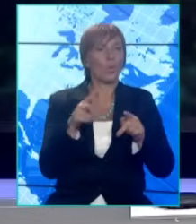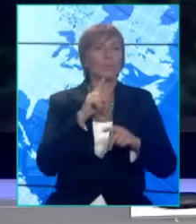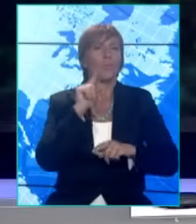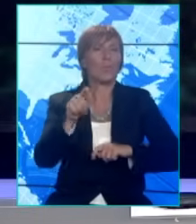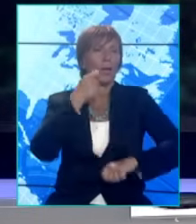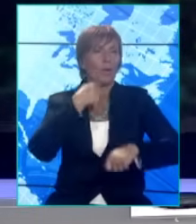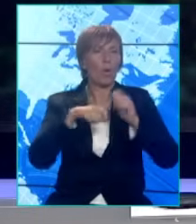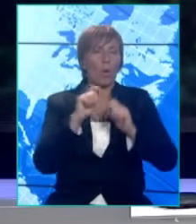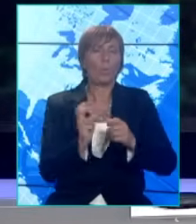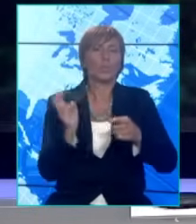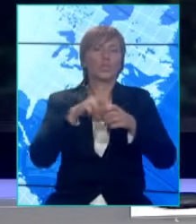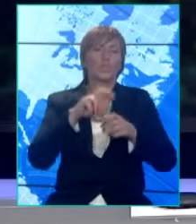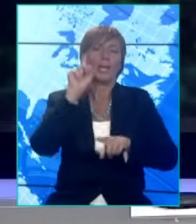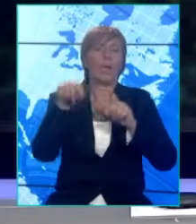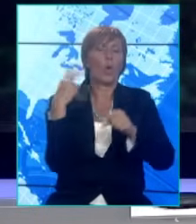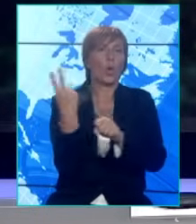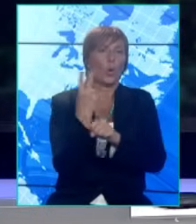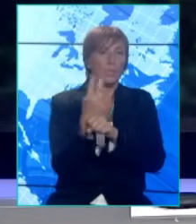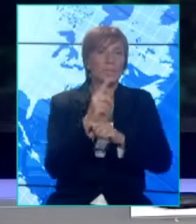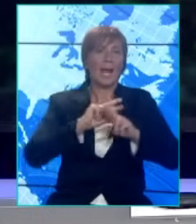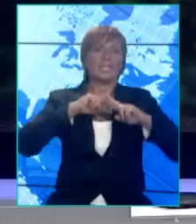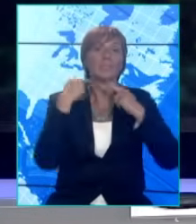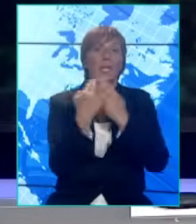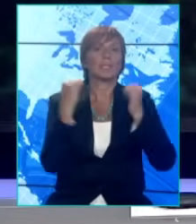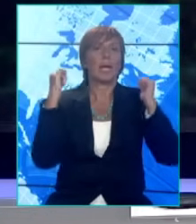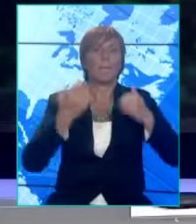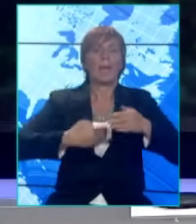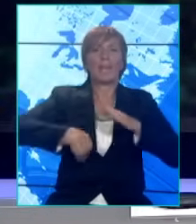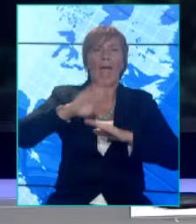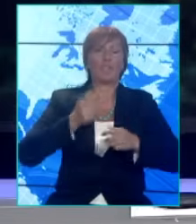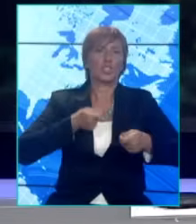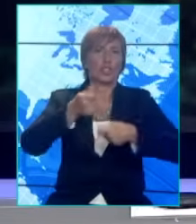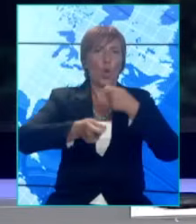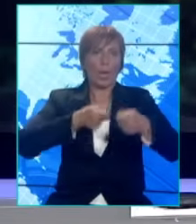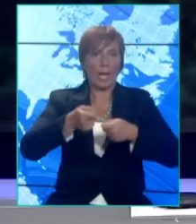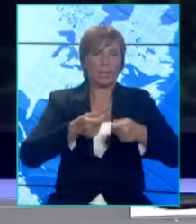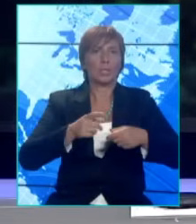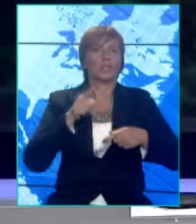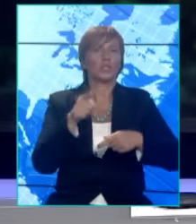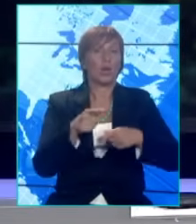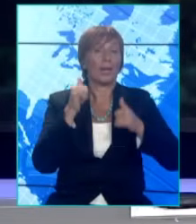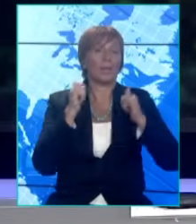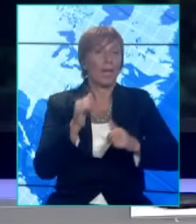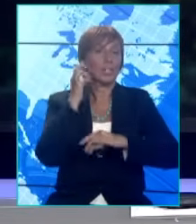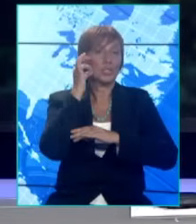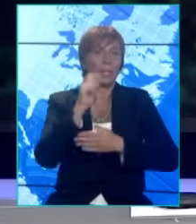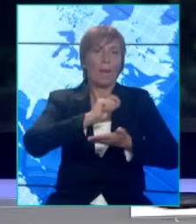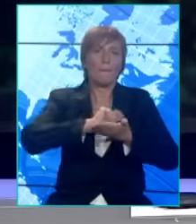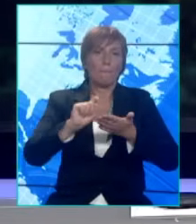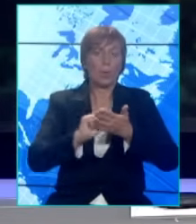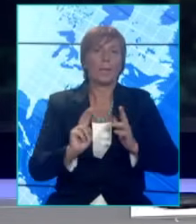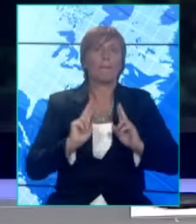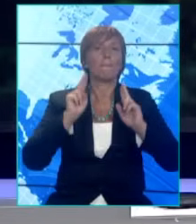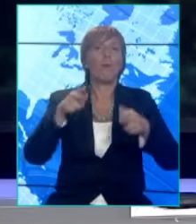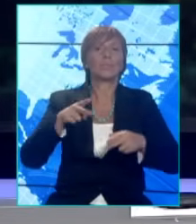njegovoj obnovi sudjelovalo je nekoliko država, a Svjetska banka kao najveći donator. Stoga je simbolično na današnji dan